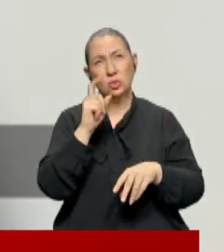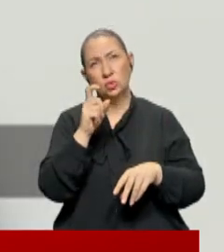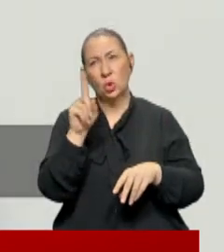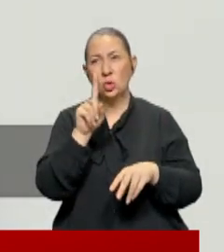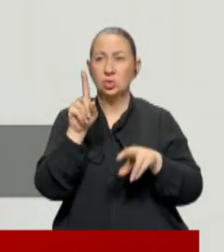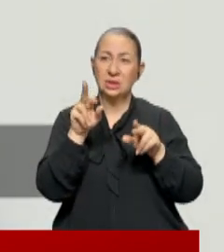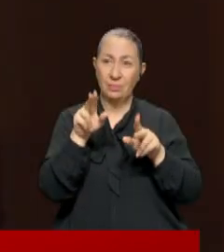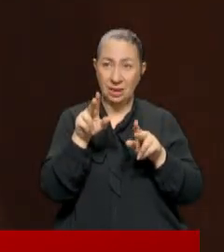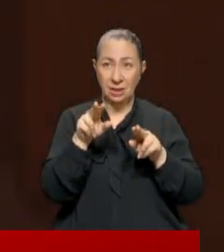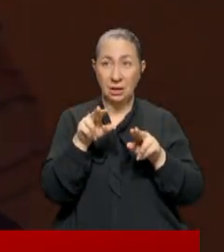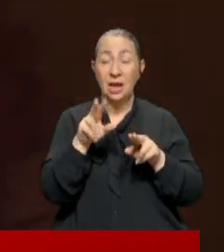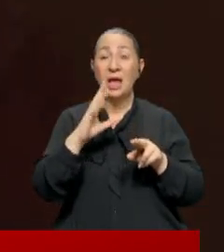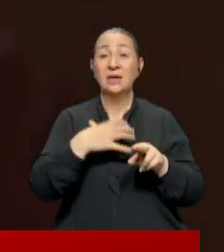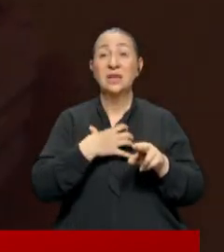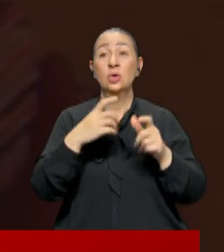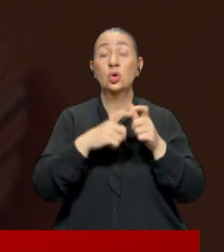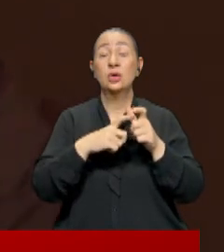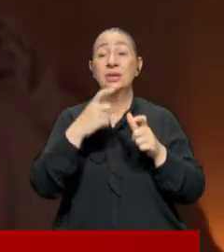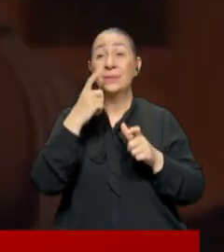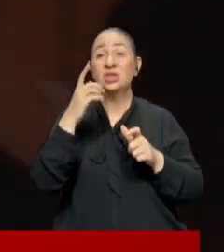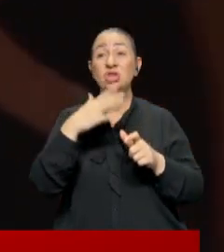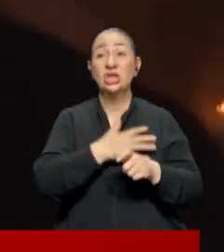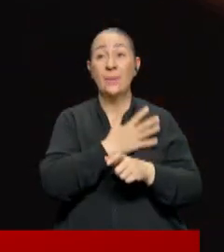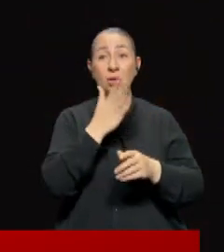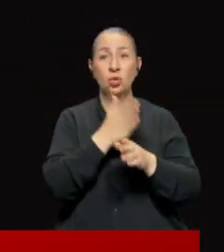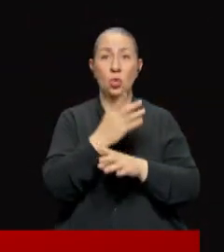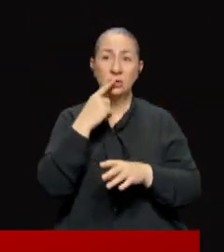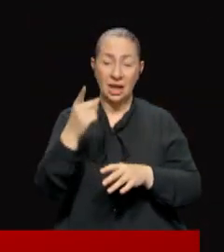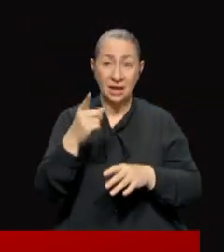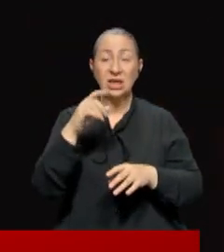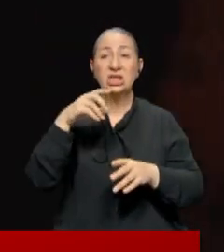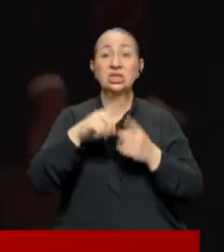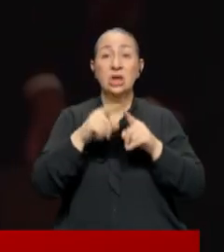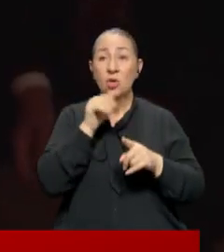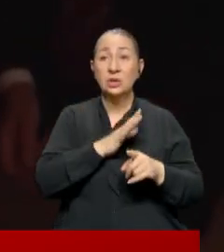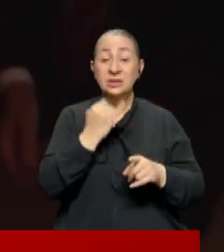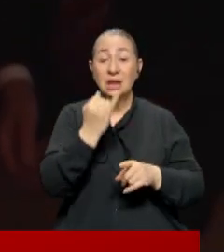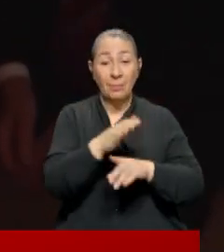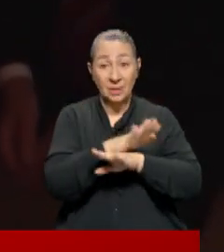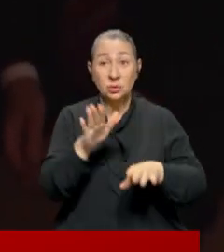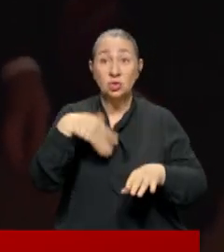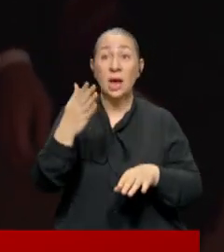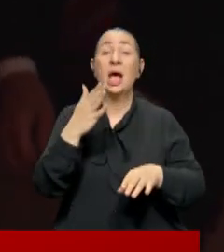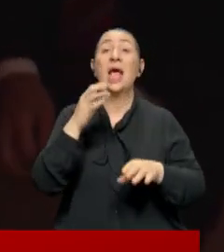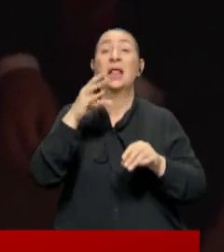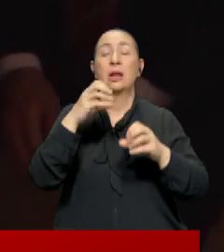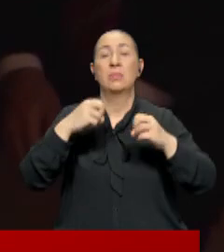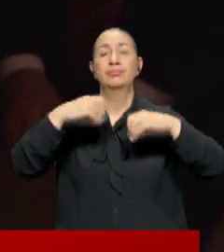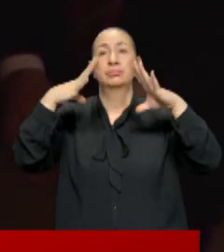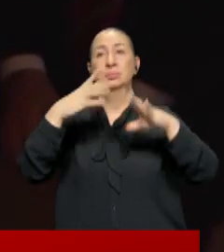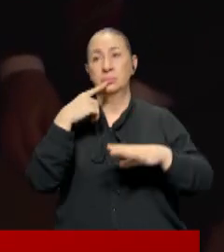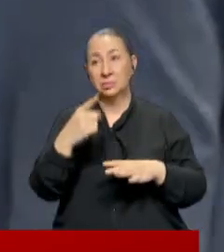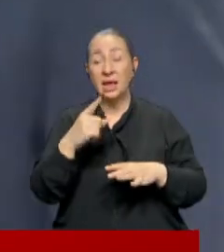9-10 civarlarında. Ev sahibi Güllü Demir CHP liderini doğrulayarak Kılıçdaroğlu'nun ziyareti sonrasında elektriğim açıldı